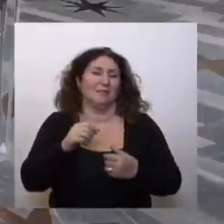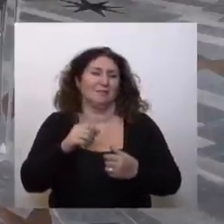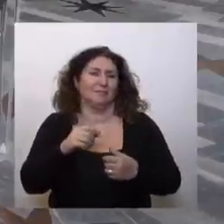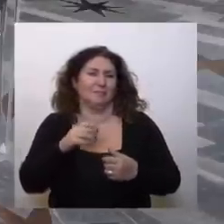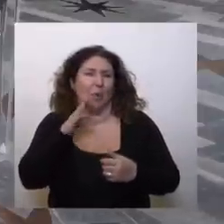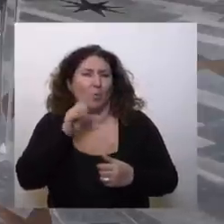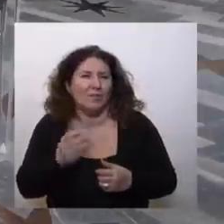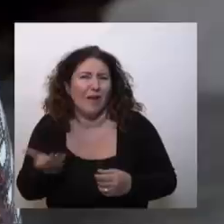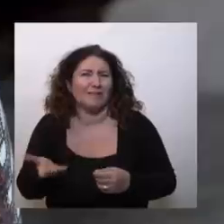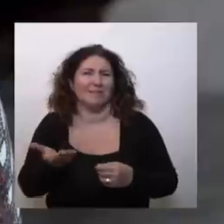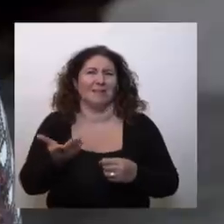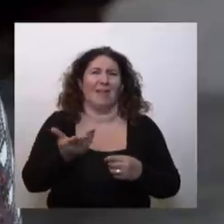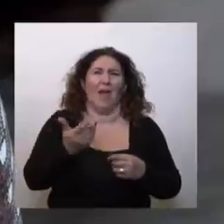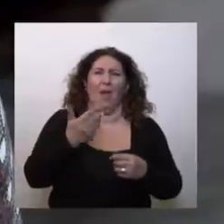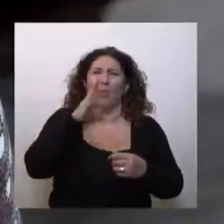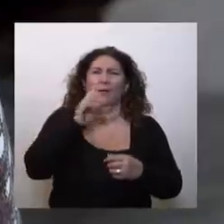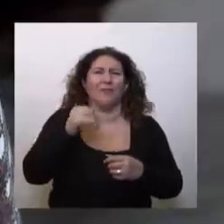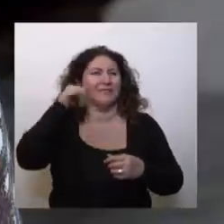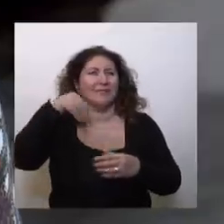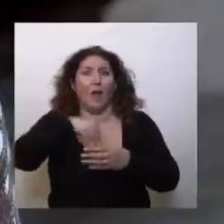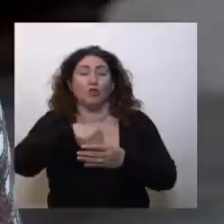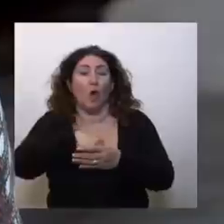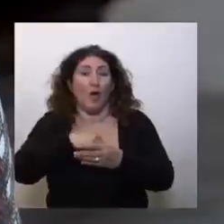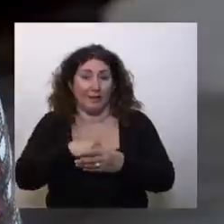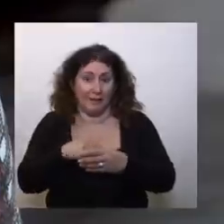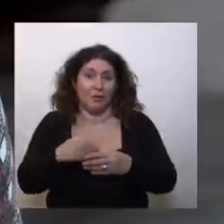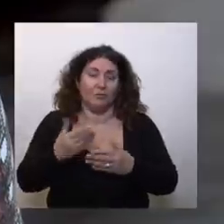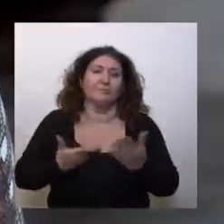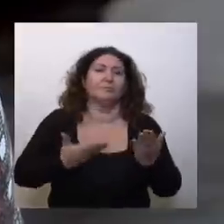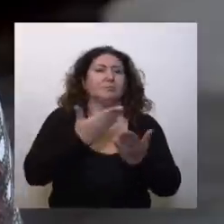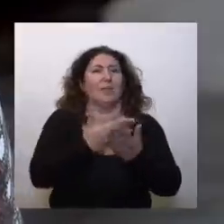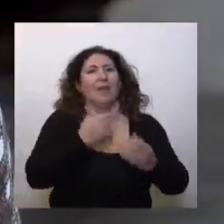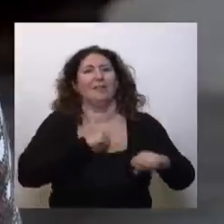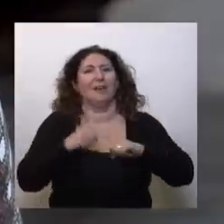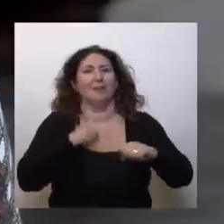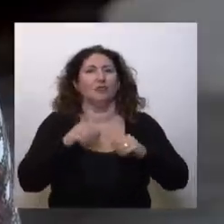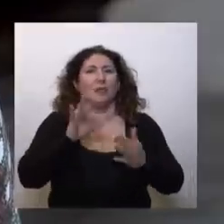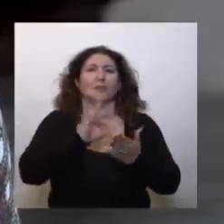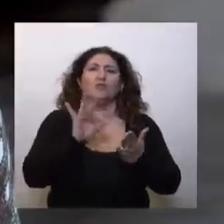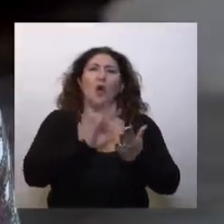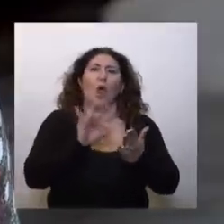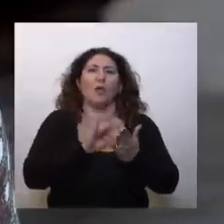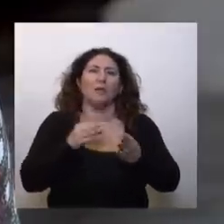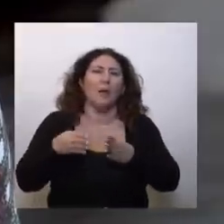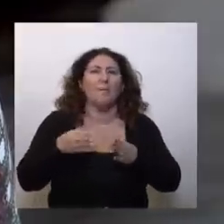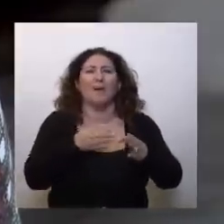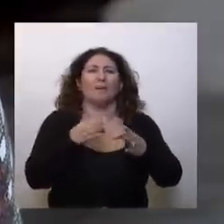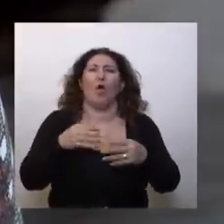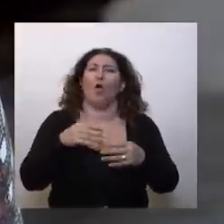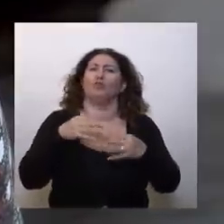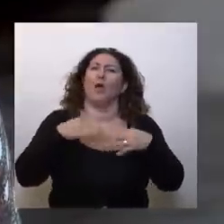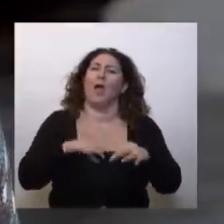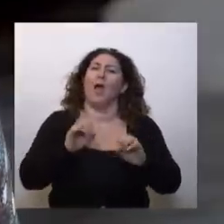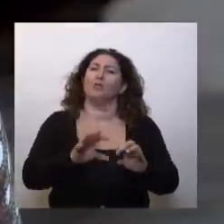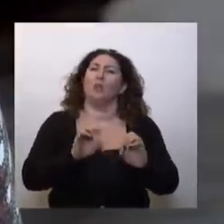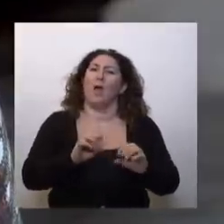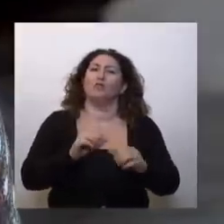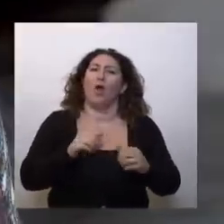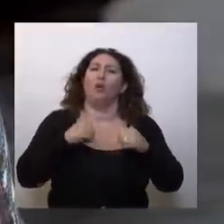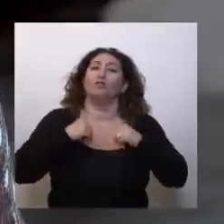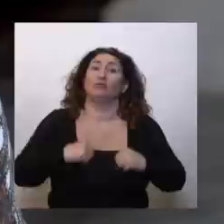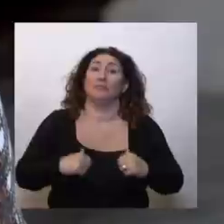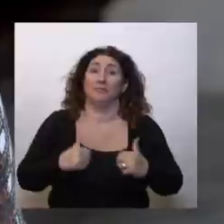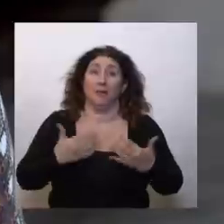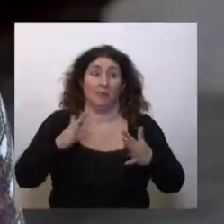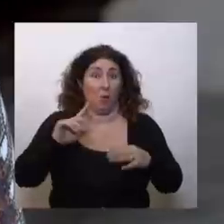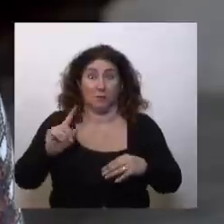Office dell'Università di Torino, hanno proposto ai dirigenti scolastici dei percorsi di educazione civica. È forse il primo